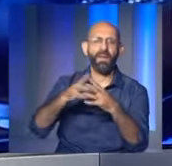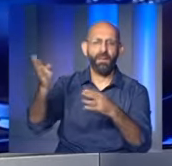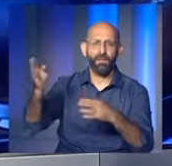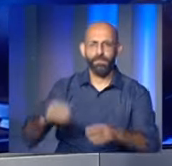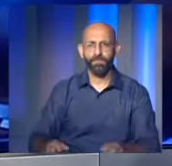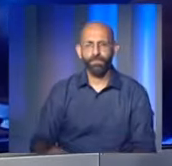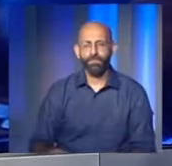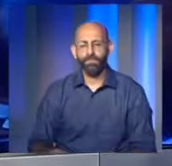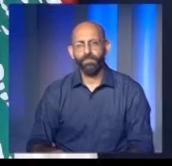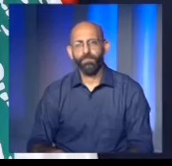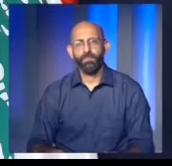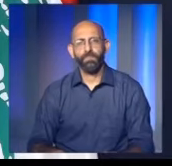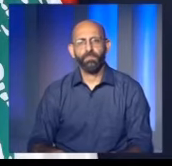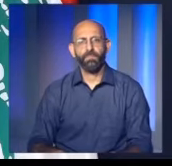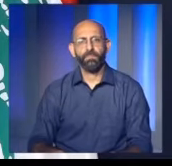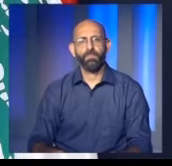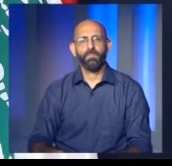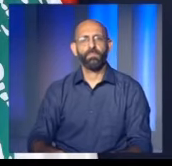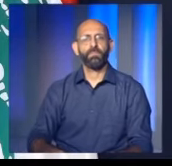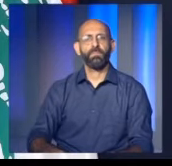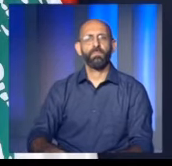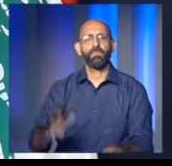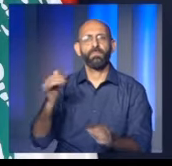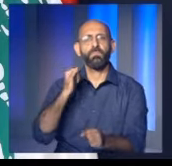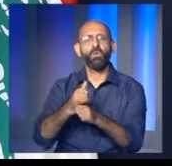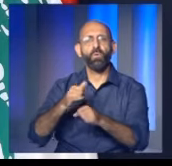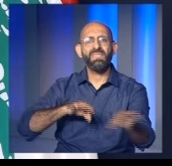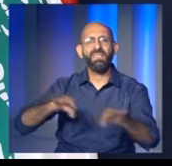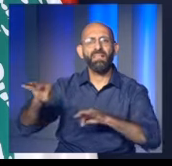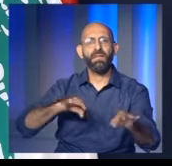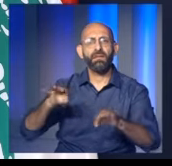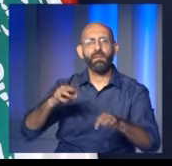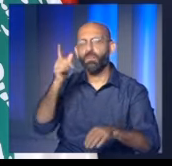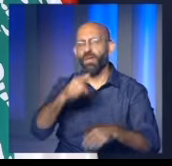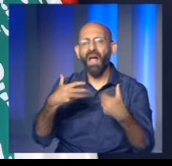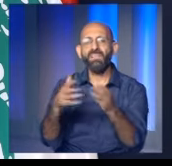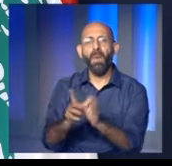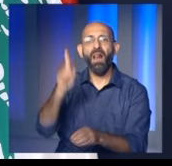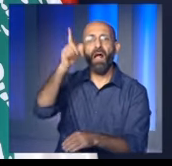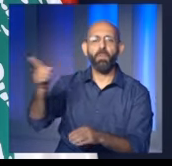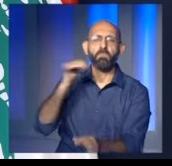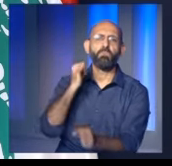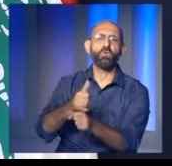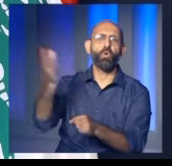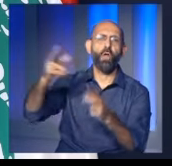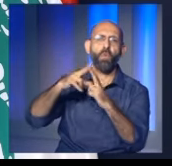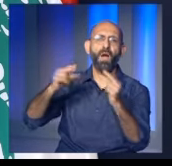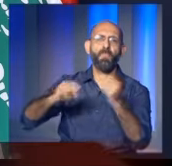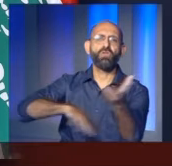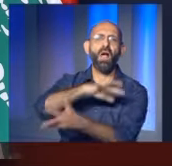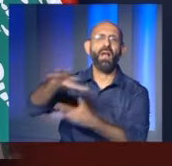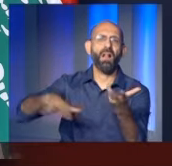سرا. إن المكتب السياسي يحمل حزب الله المسؤولية الكاملة عن جر لبنان إلى هذا